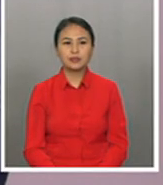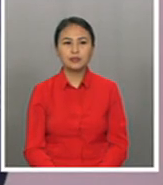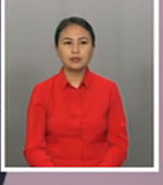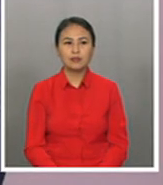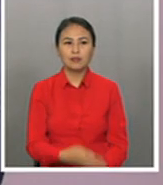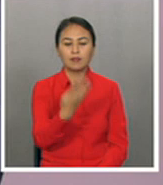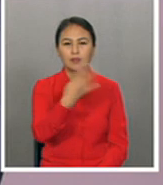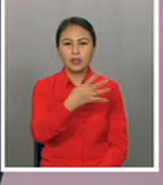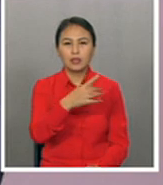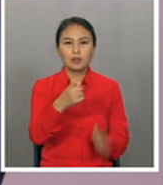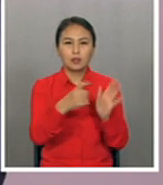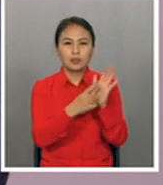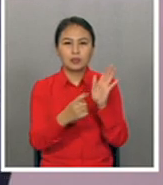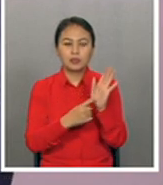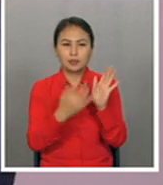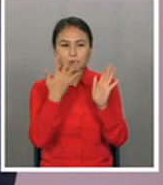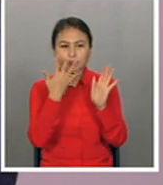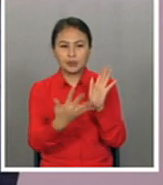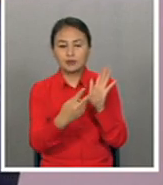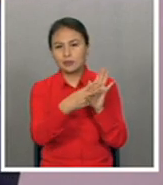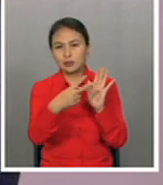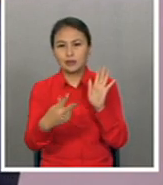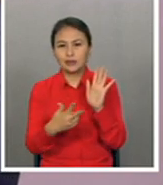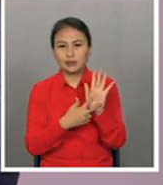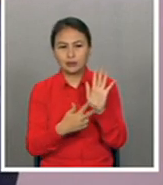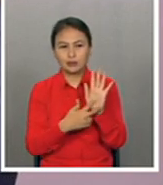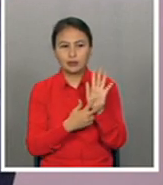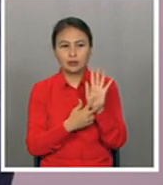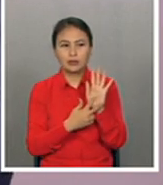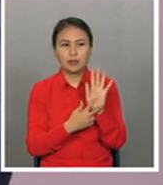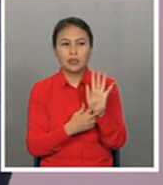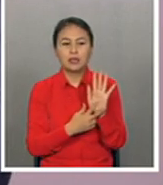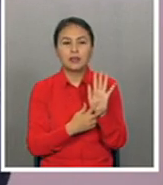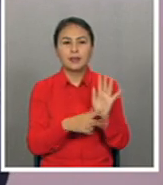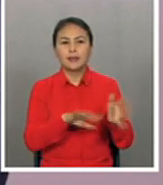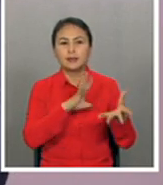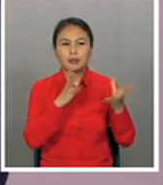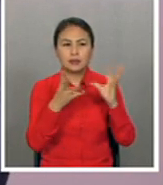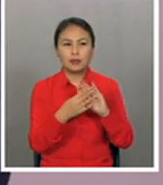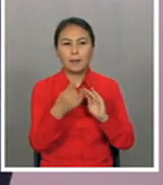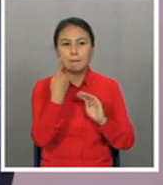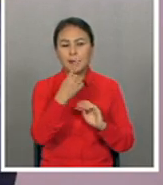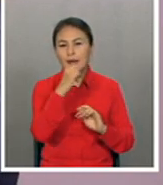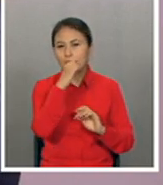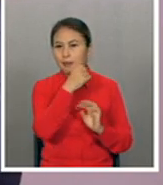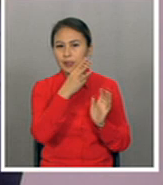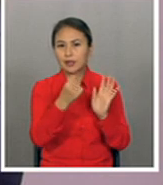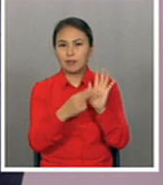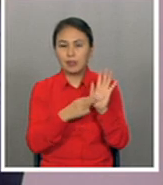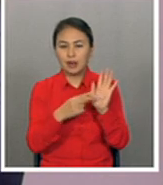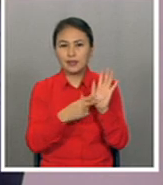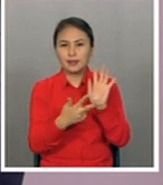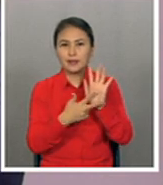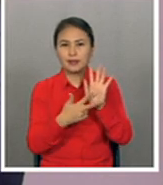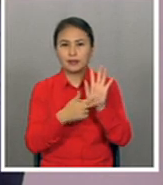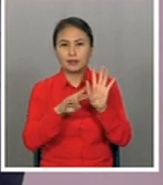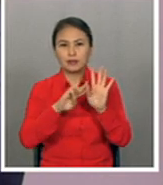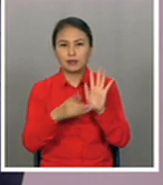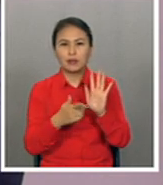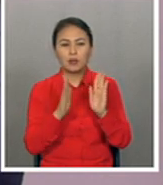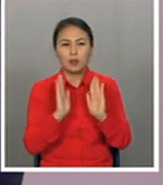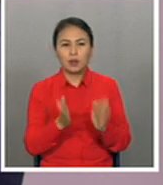40 пен 5-тің бөліндісі 8-ге тең. Демек, 1 кәмпиттің бағасы 8 теңге болады.